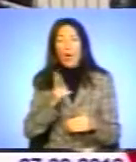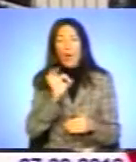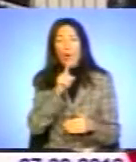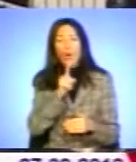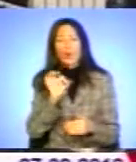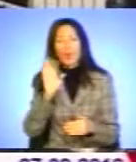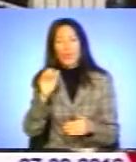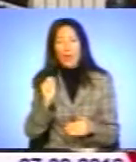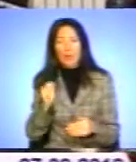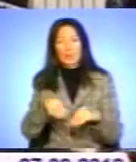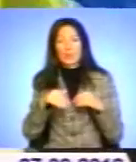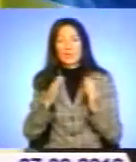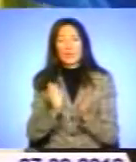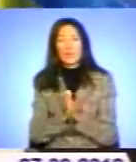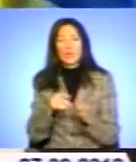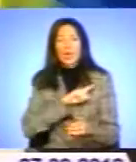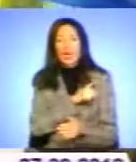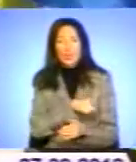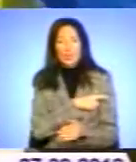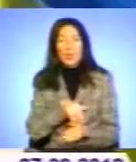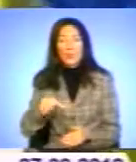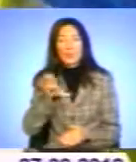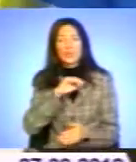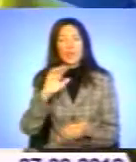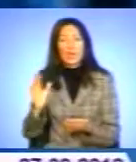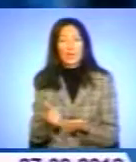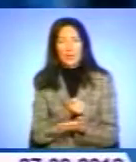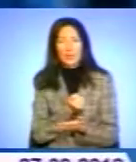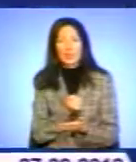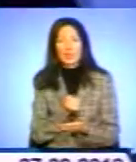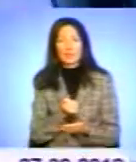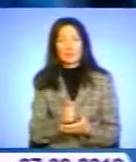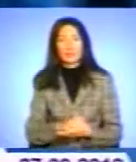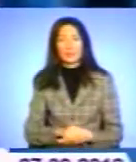спільними зусиллями, наголошує Євген Лукавий, усе вдасться.